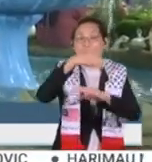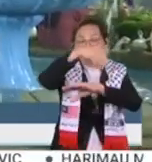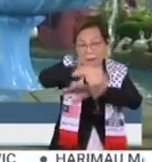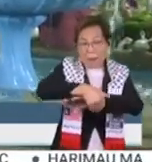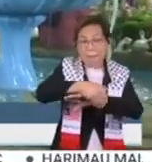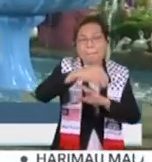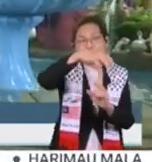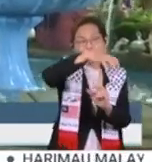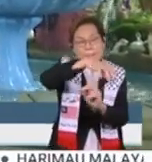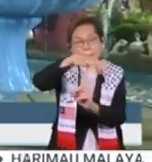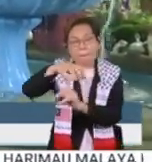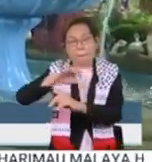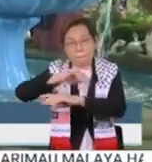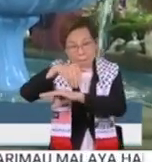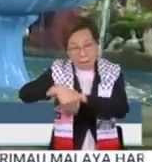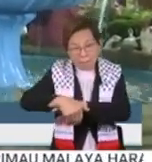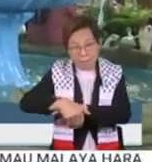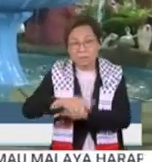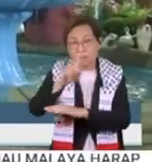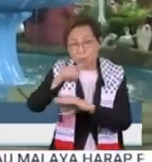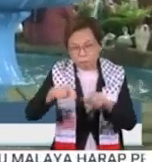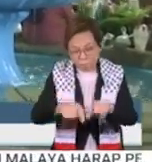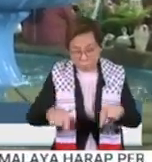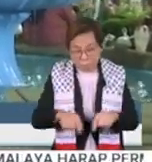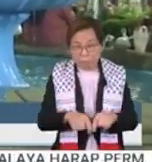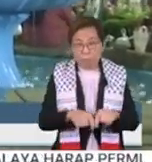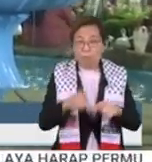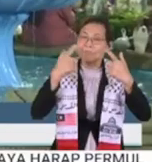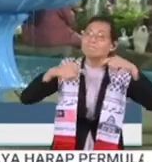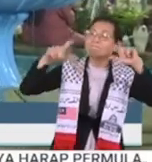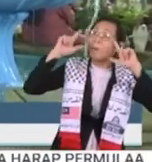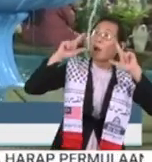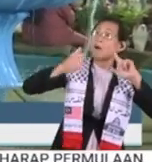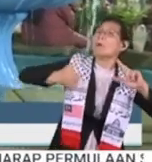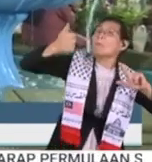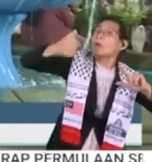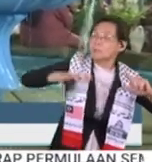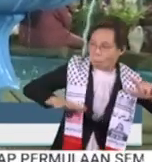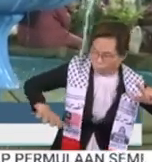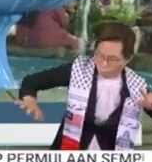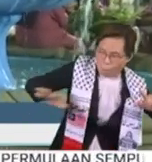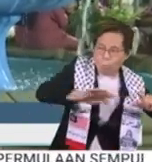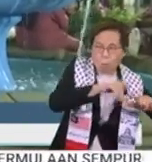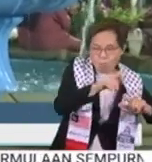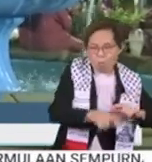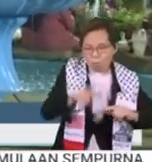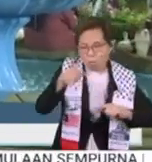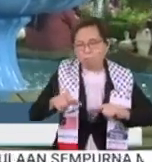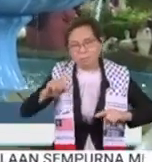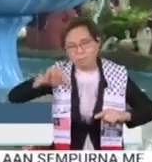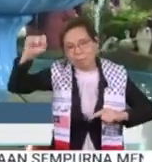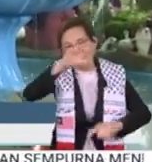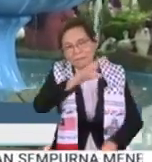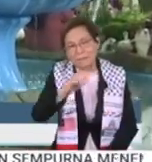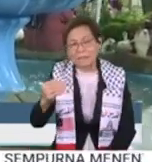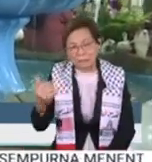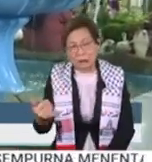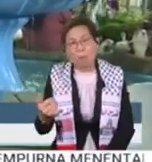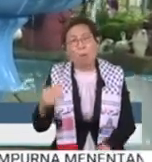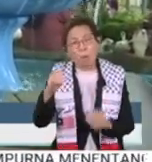sememangnya salah satu tempat yang amat terkenal terutamanya di kalangan orang tempatan dan juga sekarang